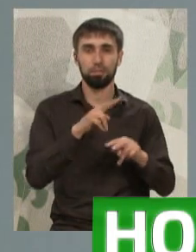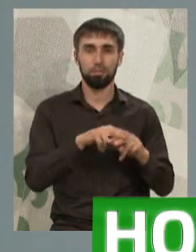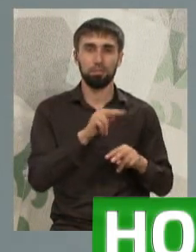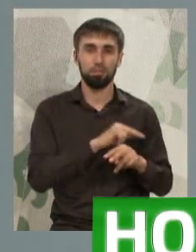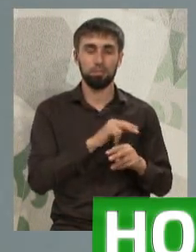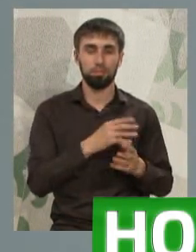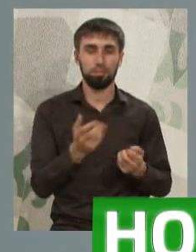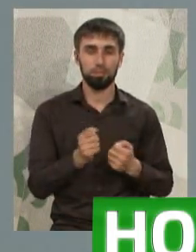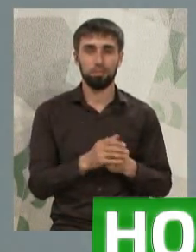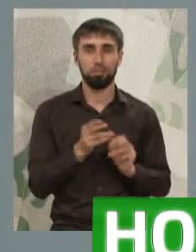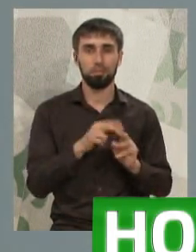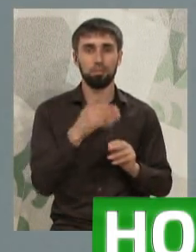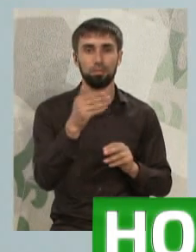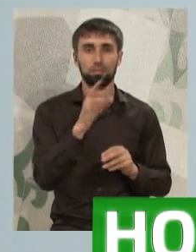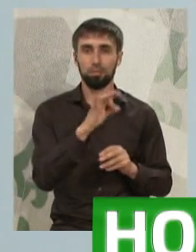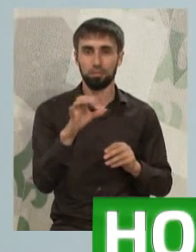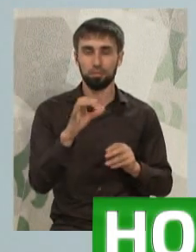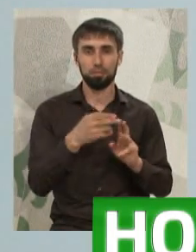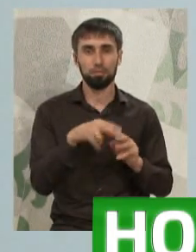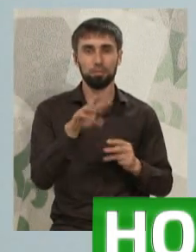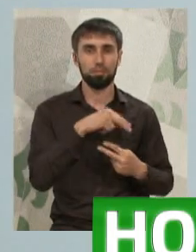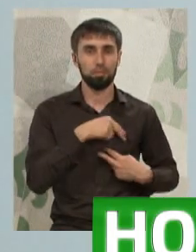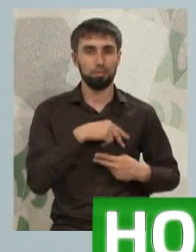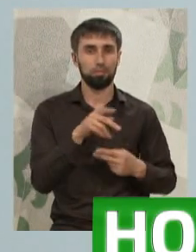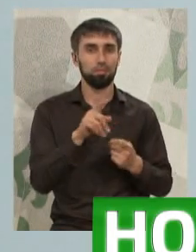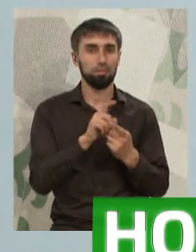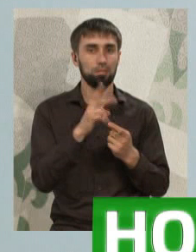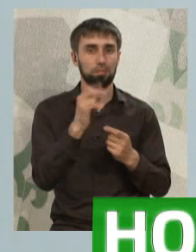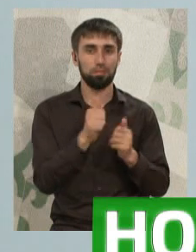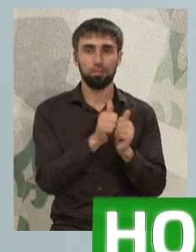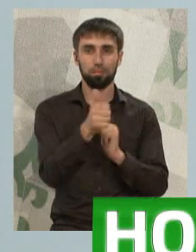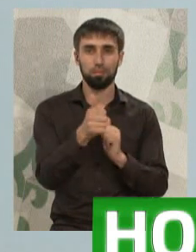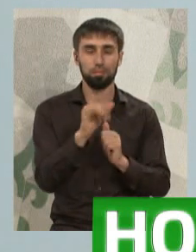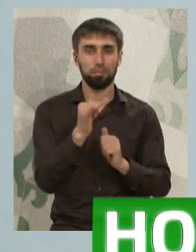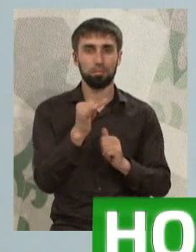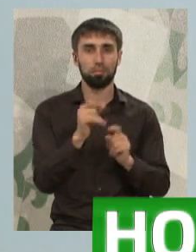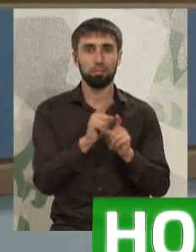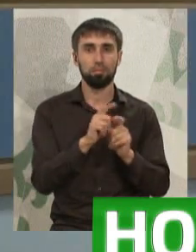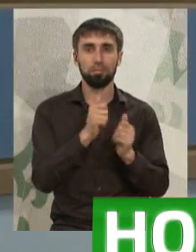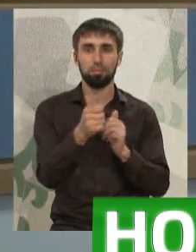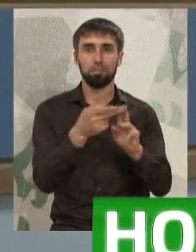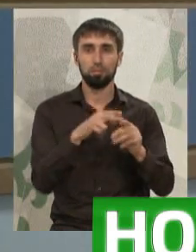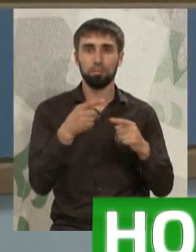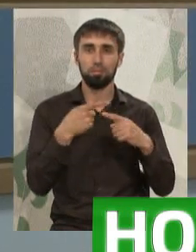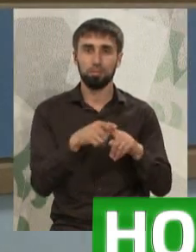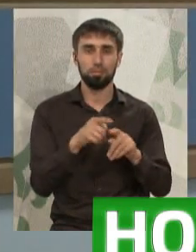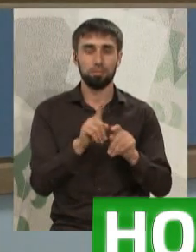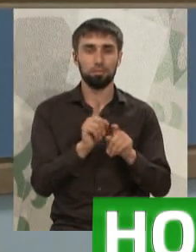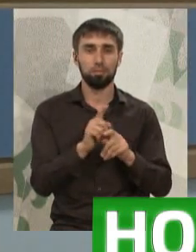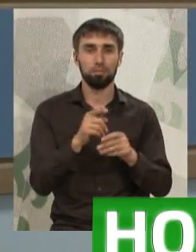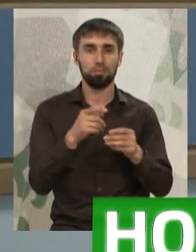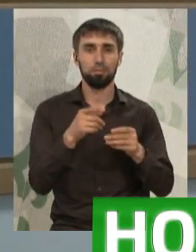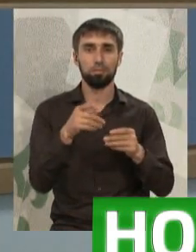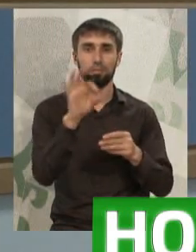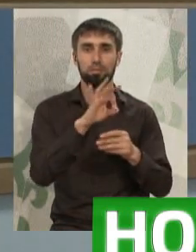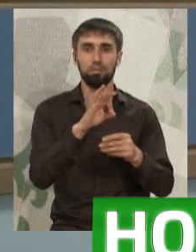невозможно переоценить труд медсестер. Вместе с врачами они каждый день на передовой, и никакие сверхтехнологии не могут заменить рук медсестры. А